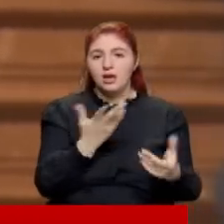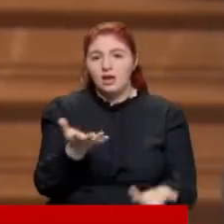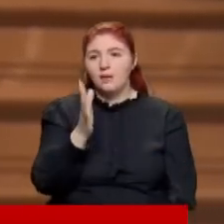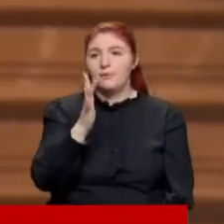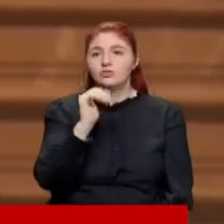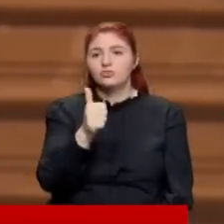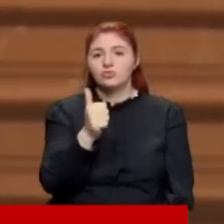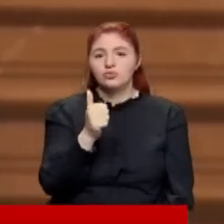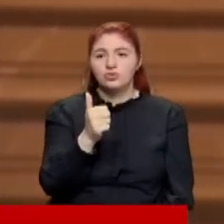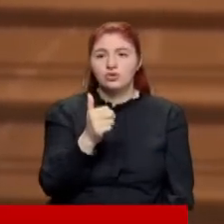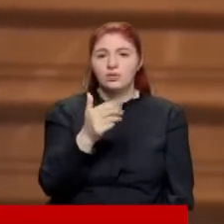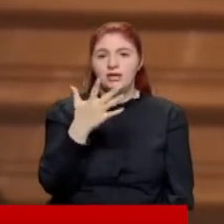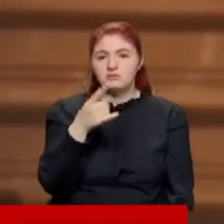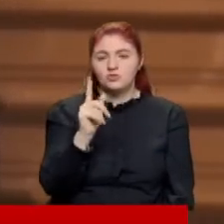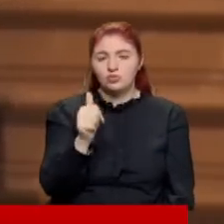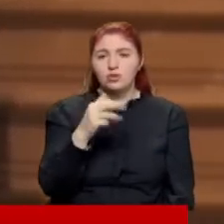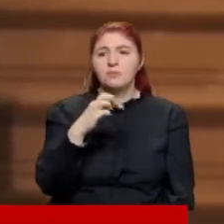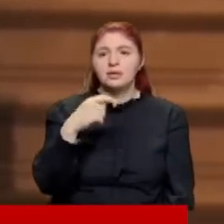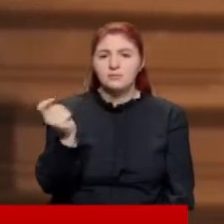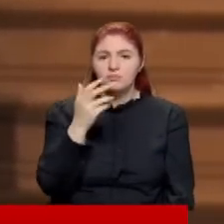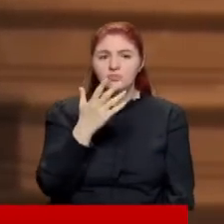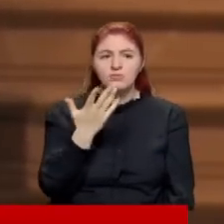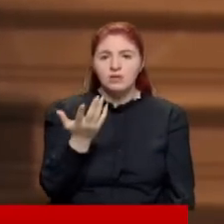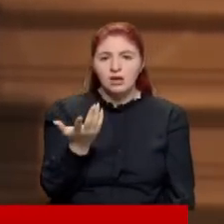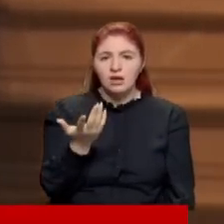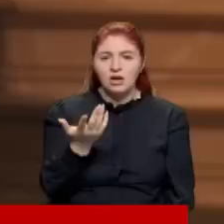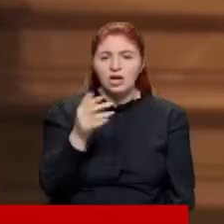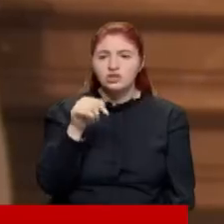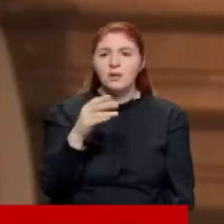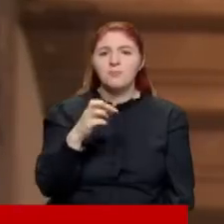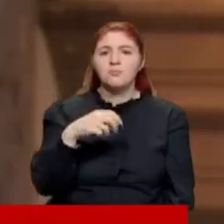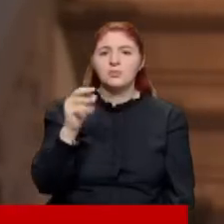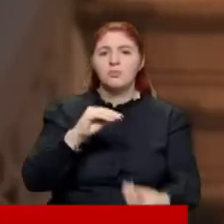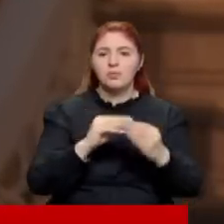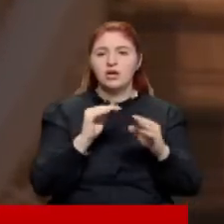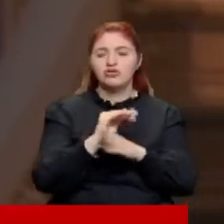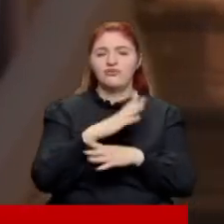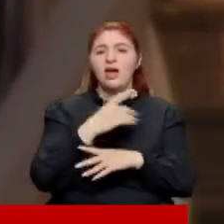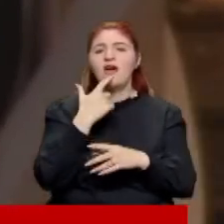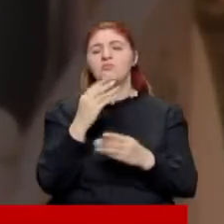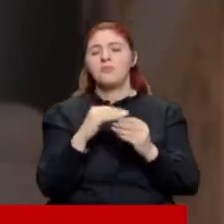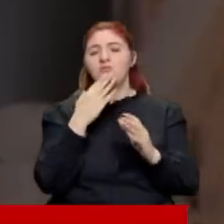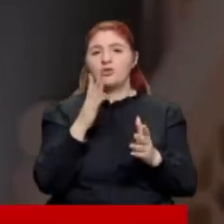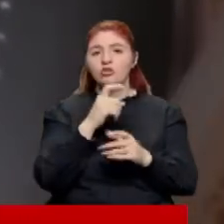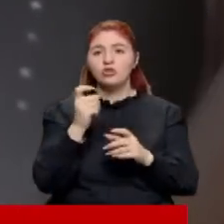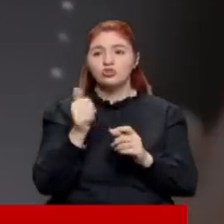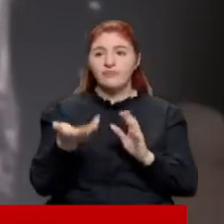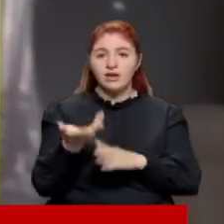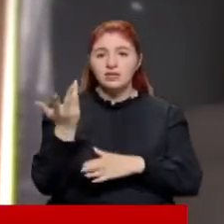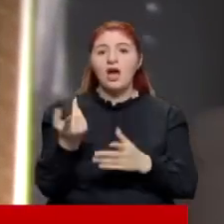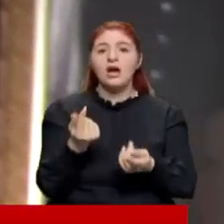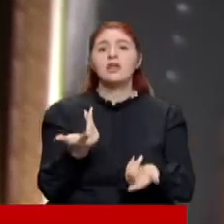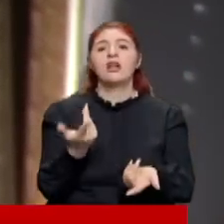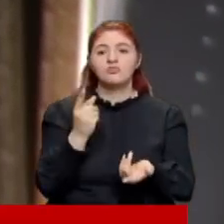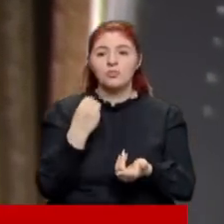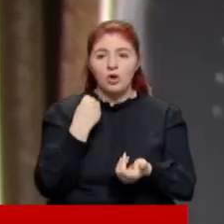5 gündü tamam yaşa takılınmıyor, prim ne olacak? Şimdi de prime takılanlar var. 900 günden fazla az da